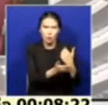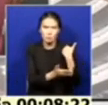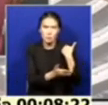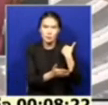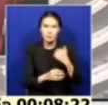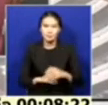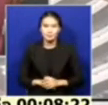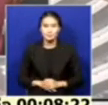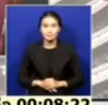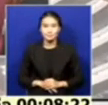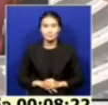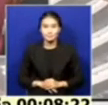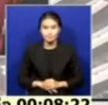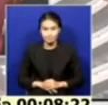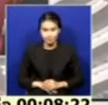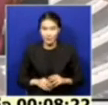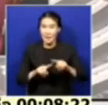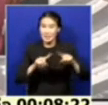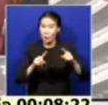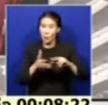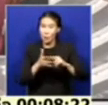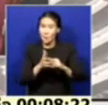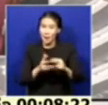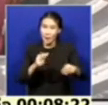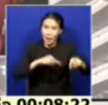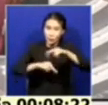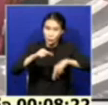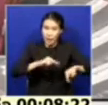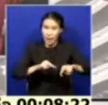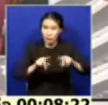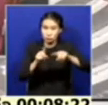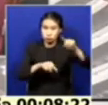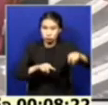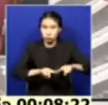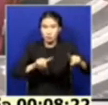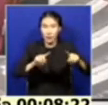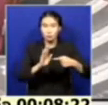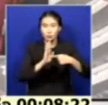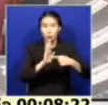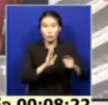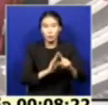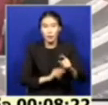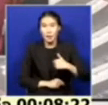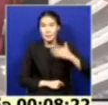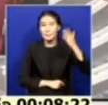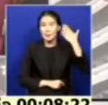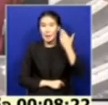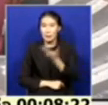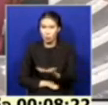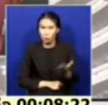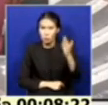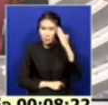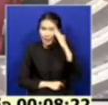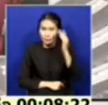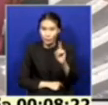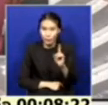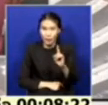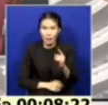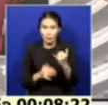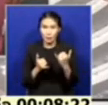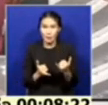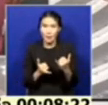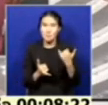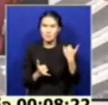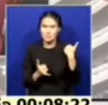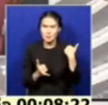ในมุมไหนนะอยู่ในเป้าหมายทั้งสิ้นในแง่ของการดูแลทุกสุขการ